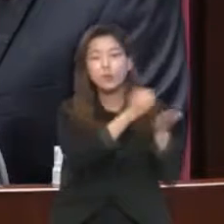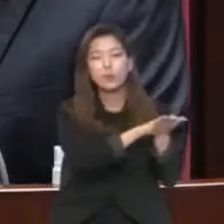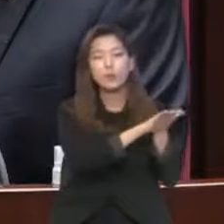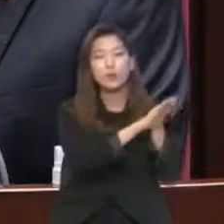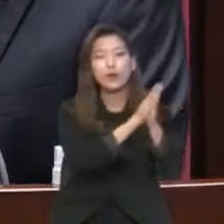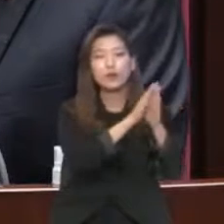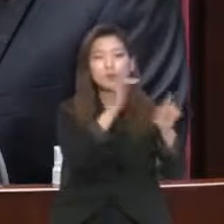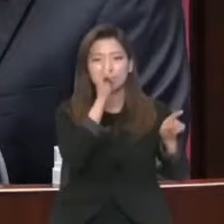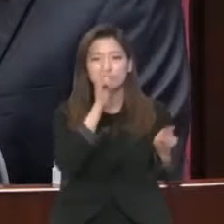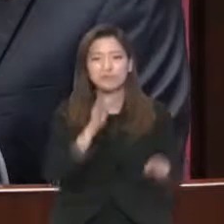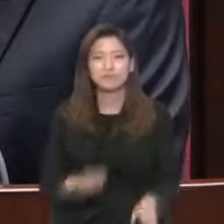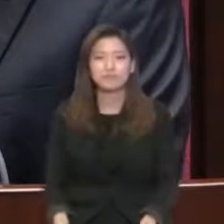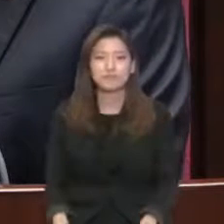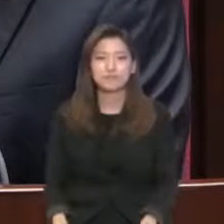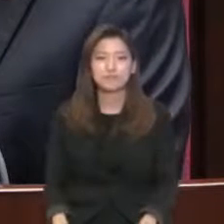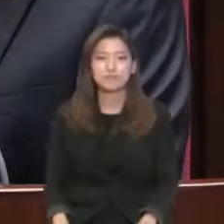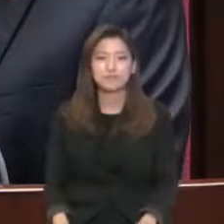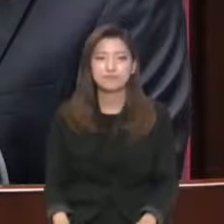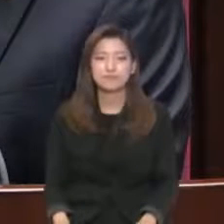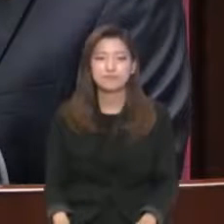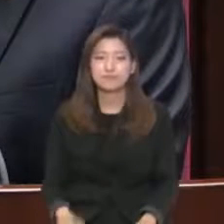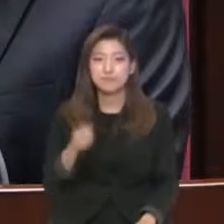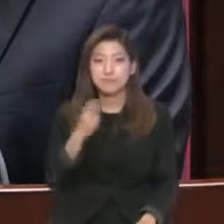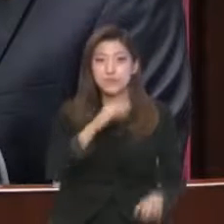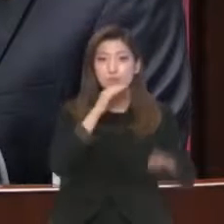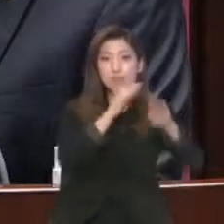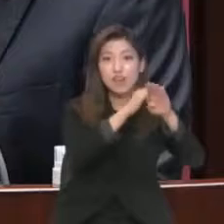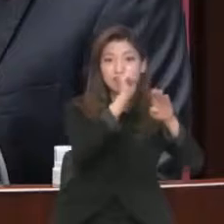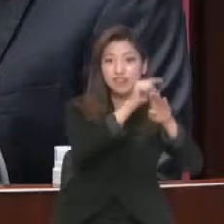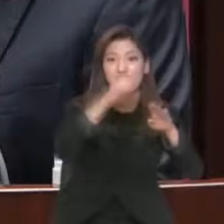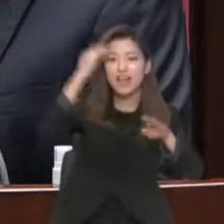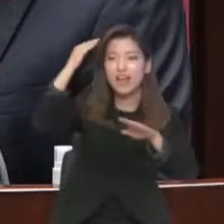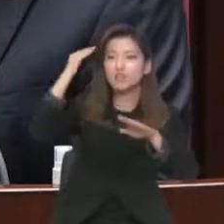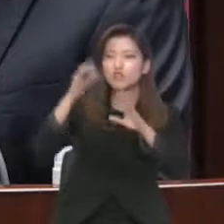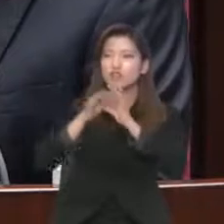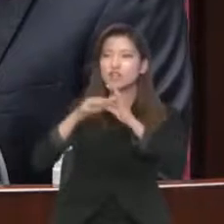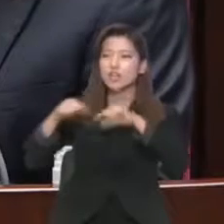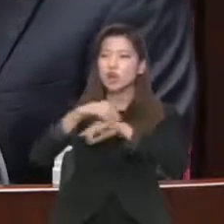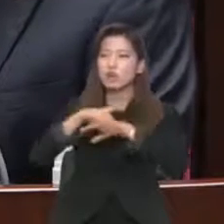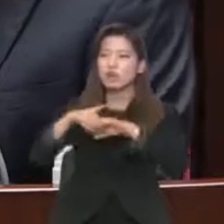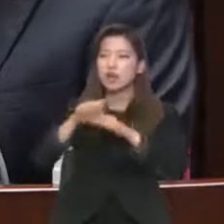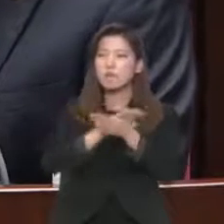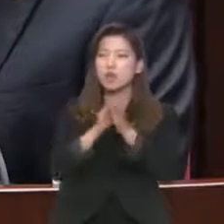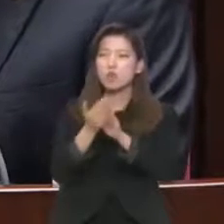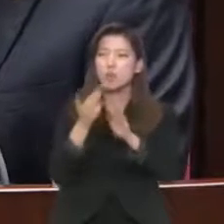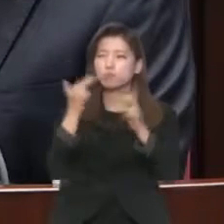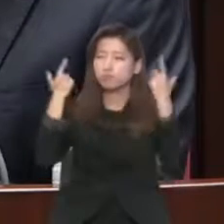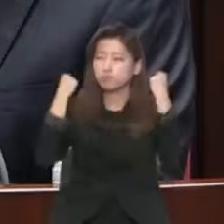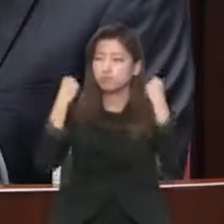따라서는 대남 전략의 기본 기조, 근본 기조들이 변화가 없다 이렇게 볼 수도 있겠습니다만 적어도